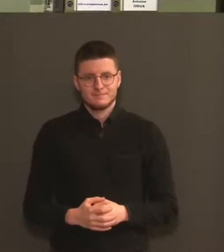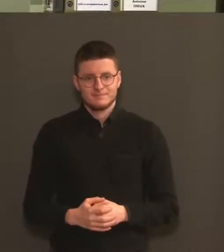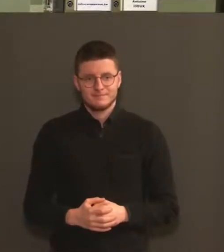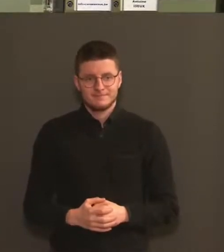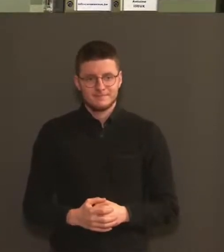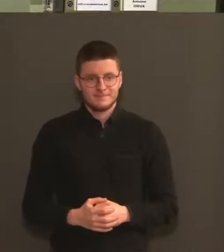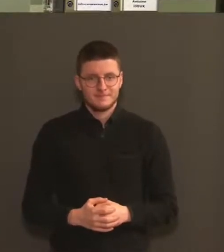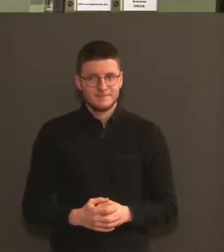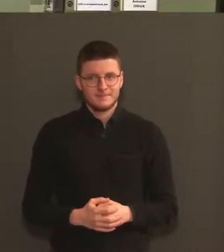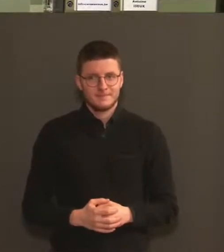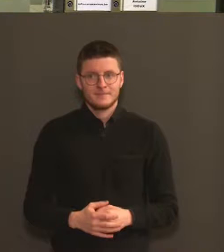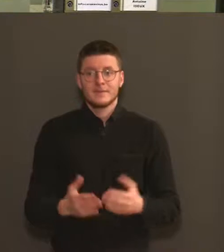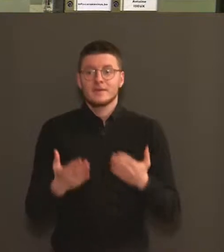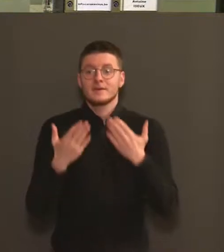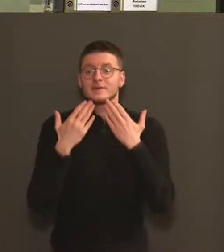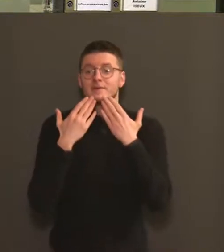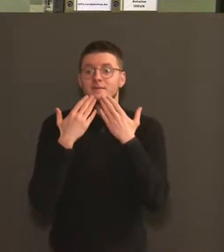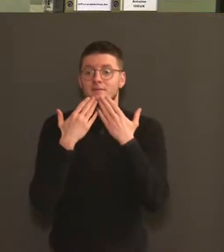Dank u wel, mevrouw